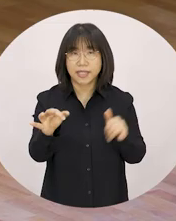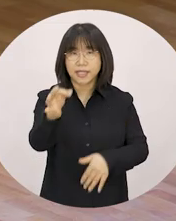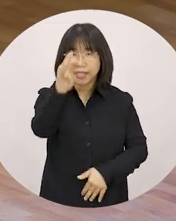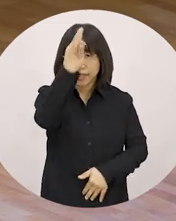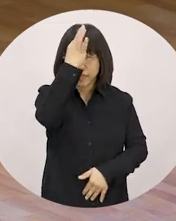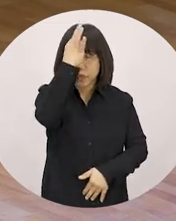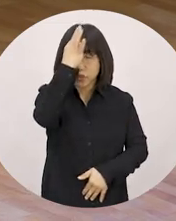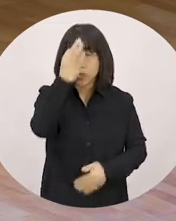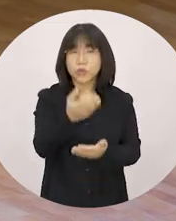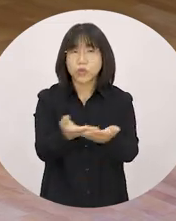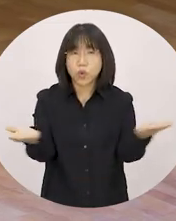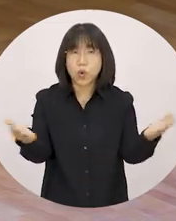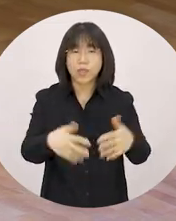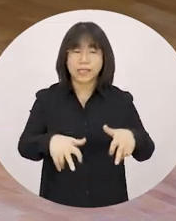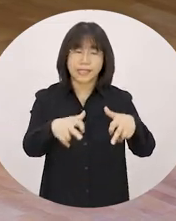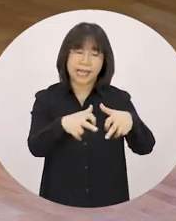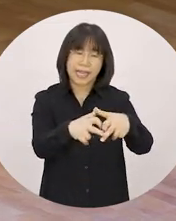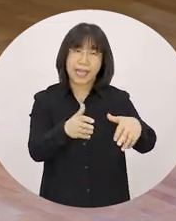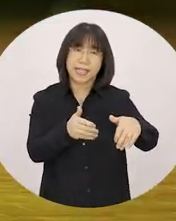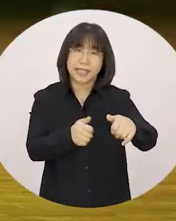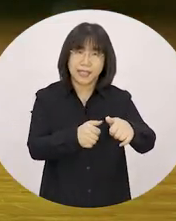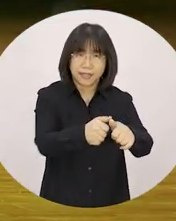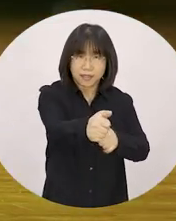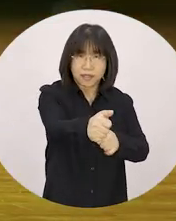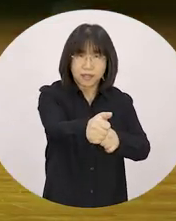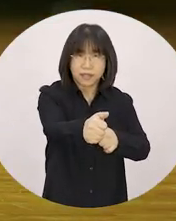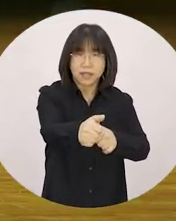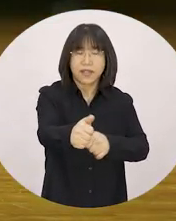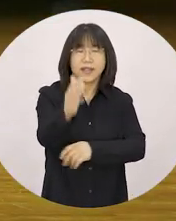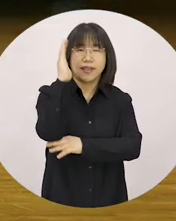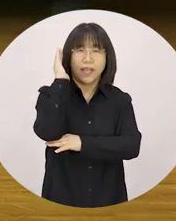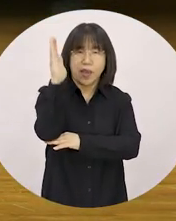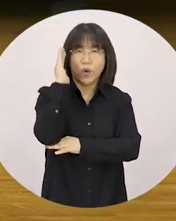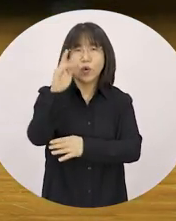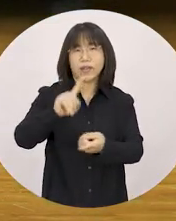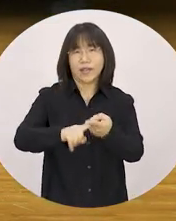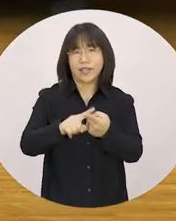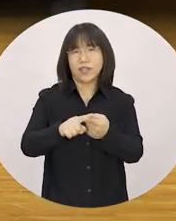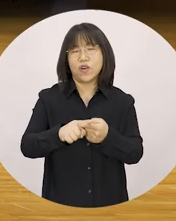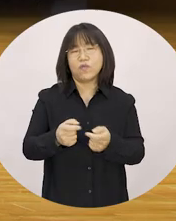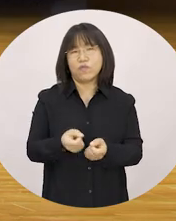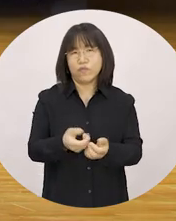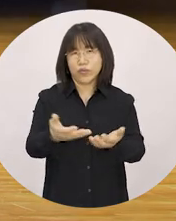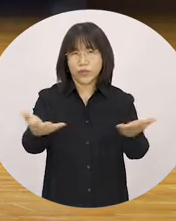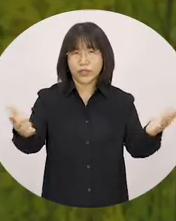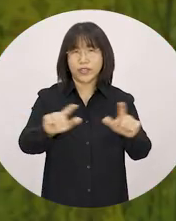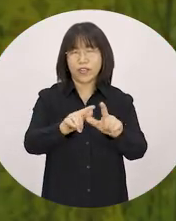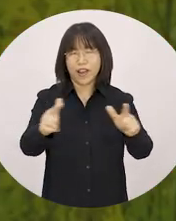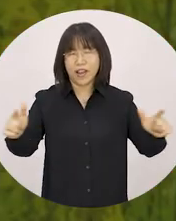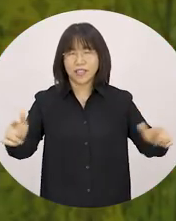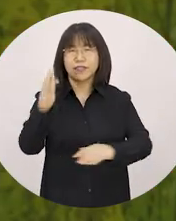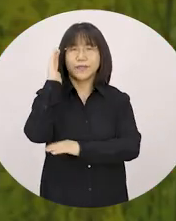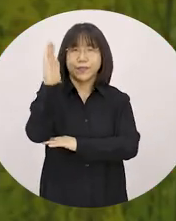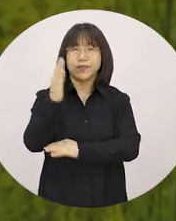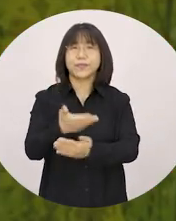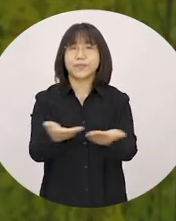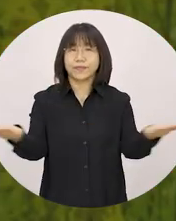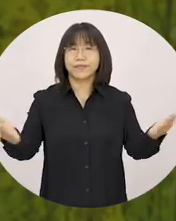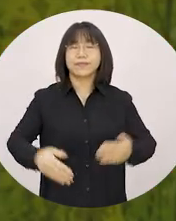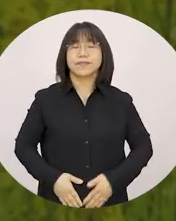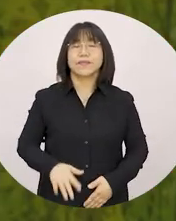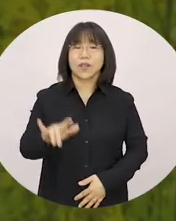공연과 함께 장애를 극복한 인생 스토리를 공유하는 희망의 메시지 전달 등 다채로운 내용으로